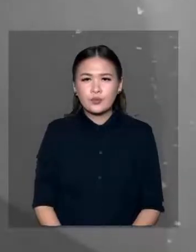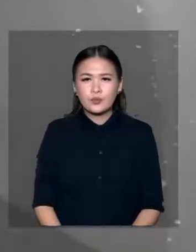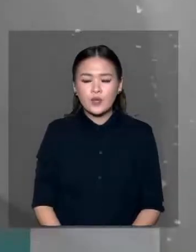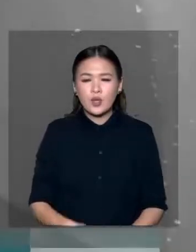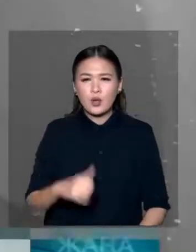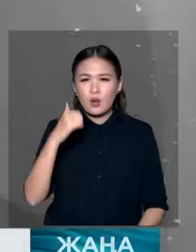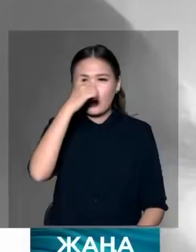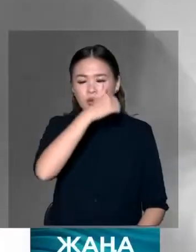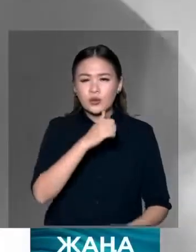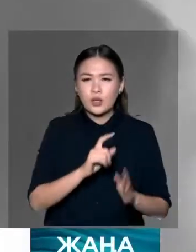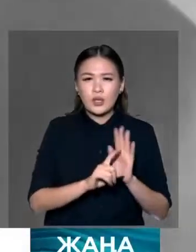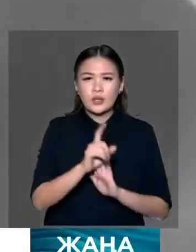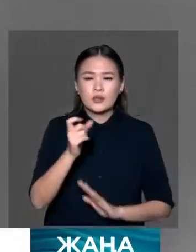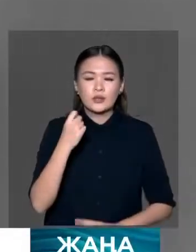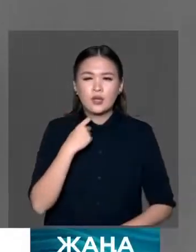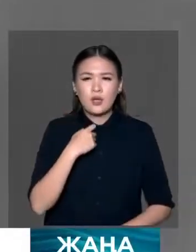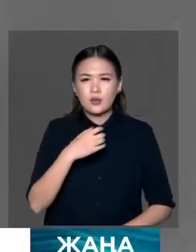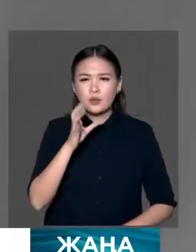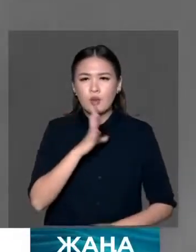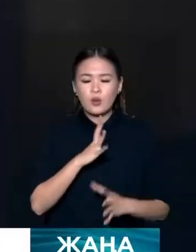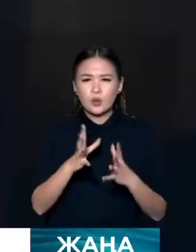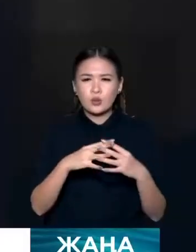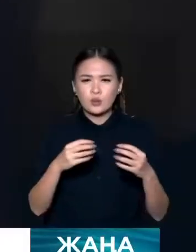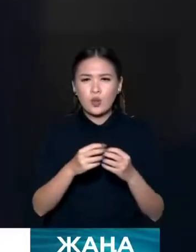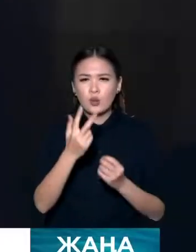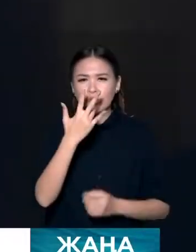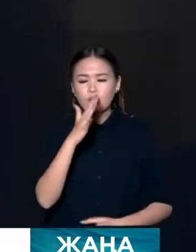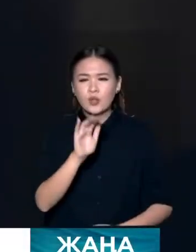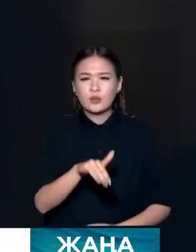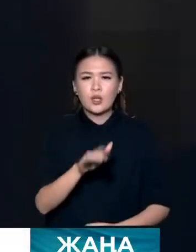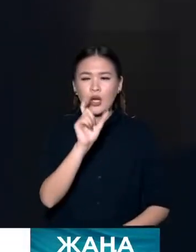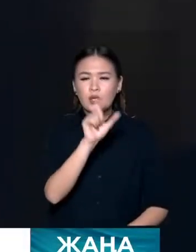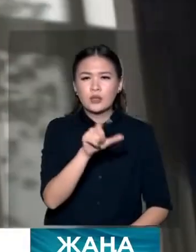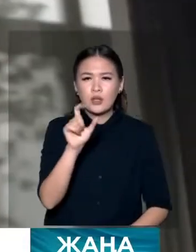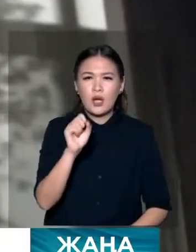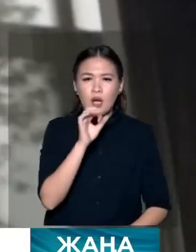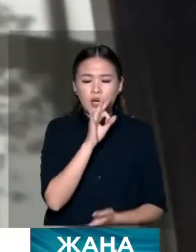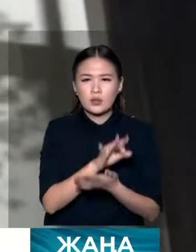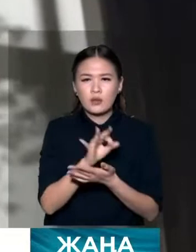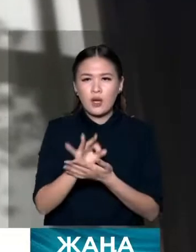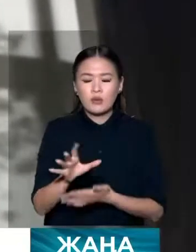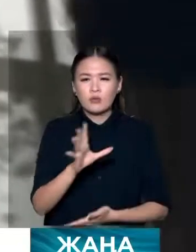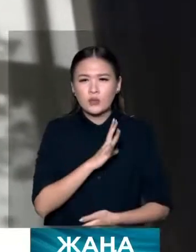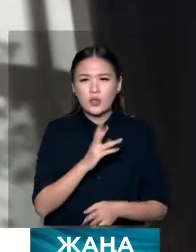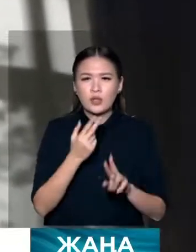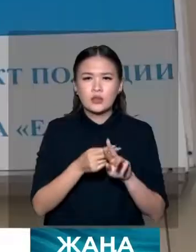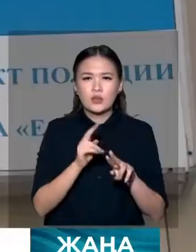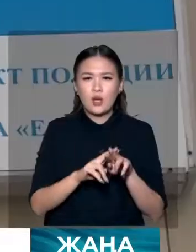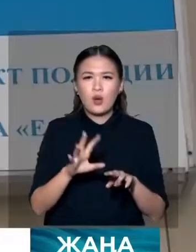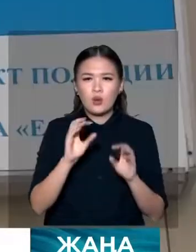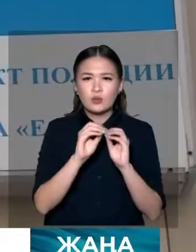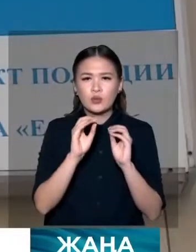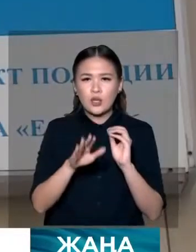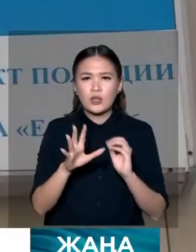Жыл басынан бері спирттік ішімдік ішіп отбасының шырқын бұзған 35 мың адам әкімшілік жазаға тартылған. Оның ішінде сот шешімімен 10 мыңнан